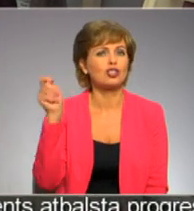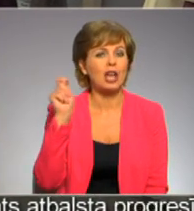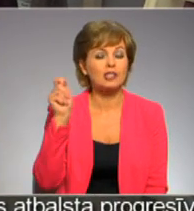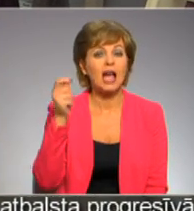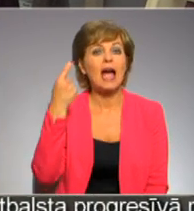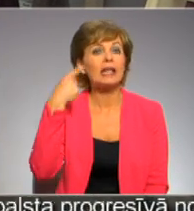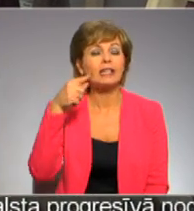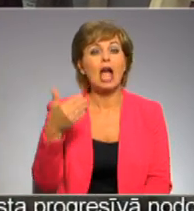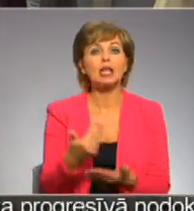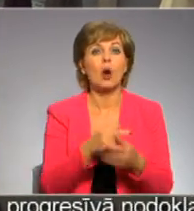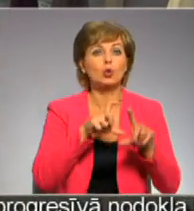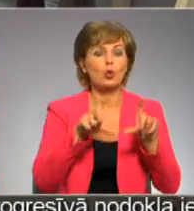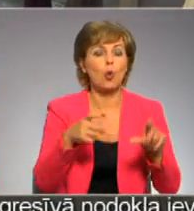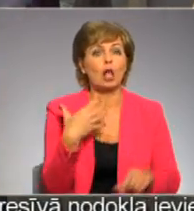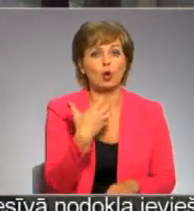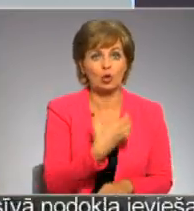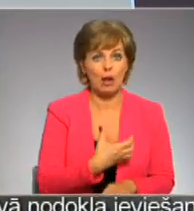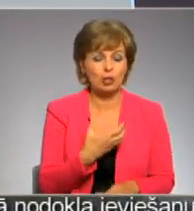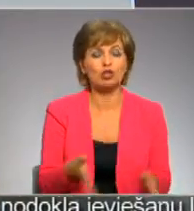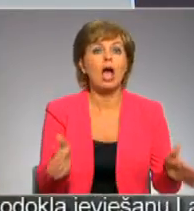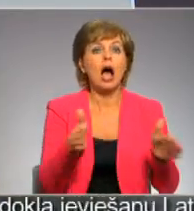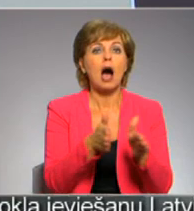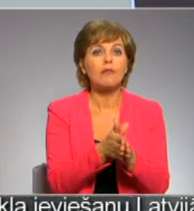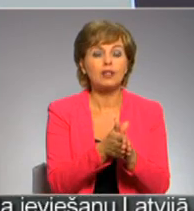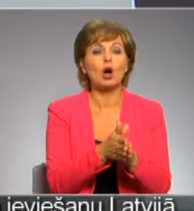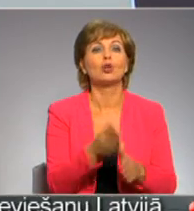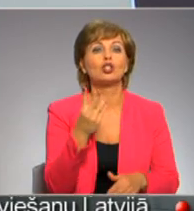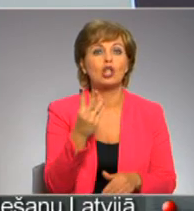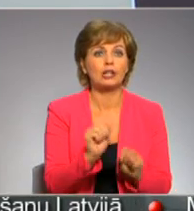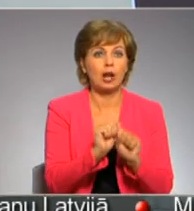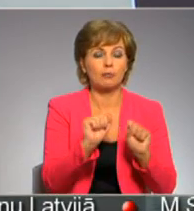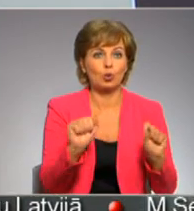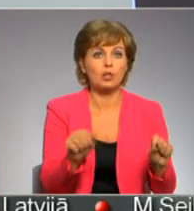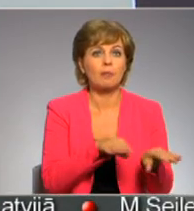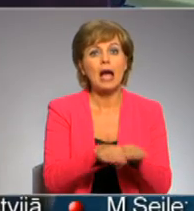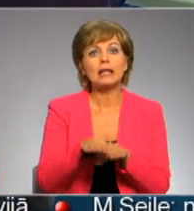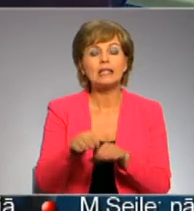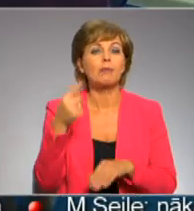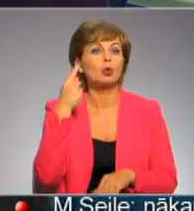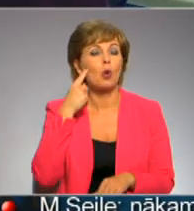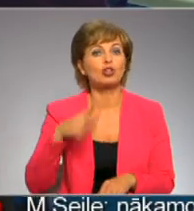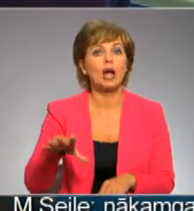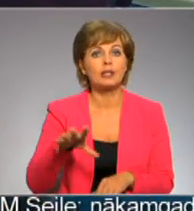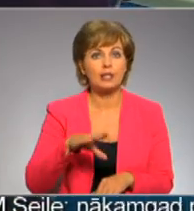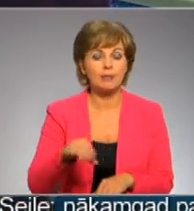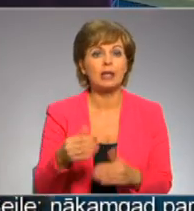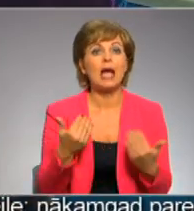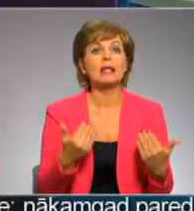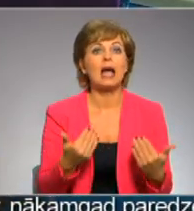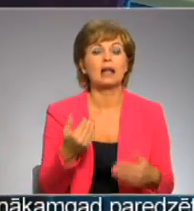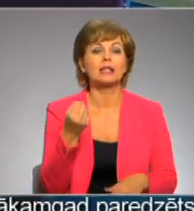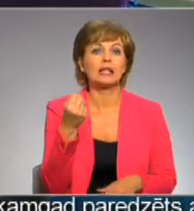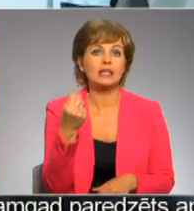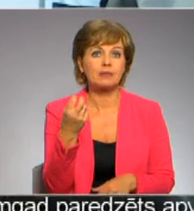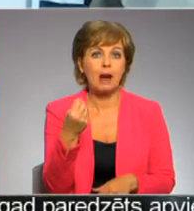Ideja par jaunas skolas nepieciešamību radās apvienojoties kopā 4 drosmīgām un līdzīgi domājošām ģimenēm. Tagad jau tādas ir